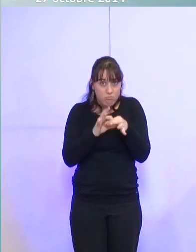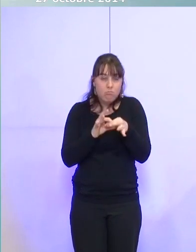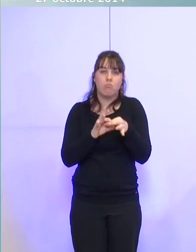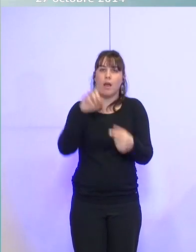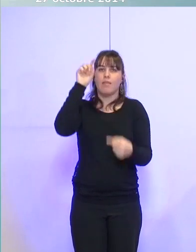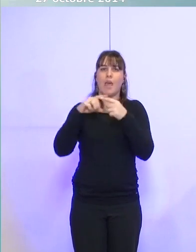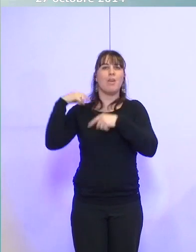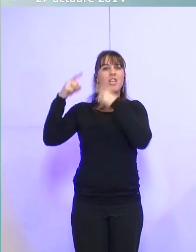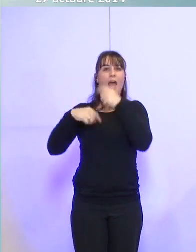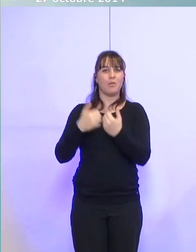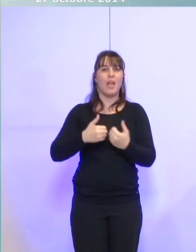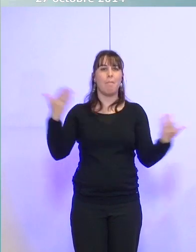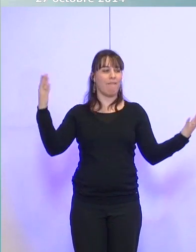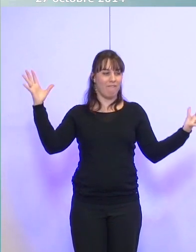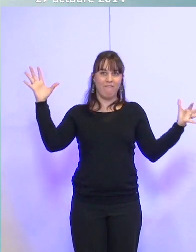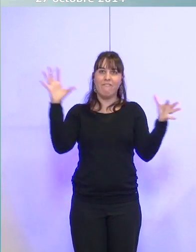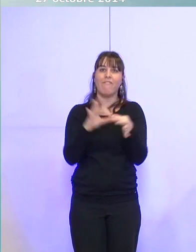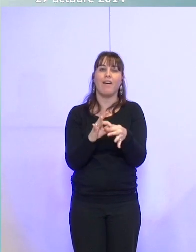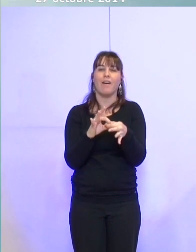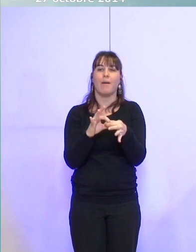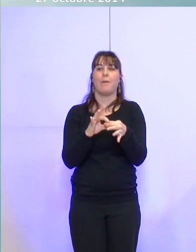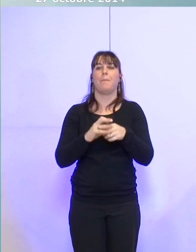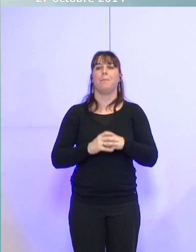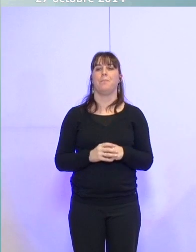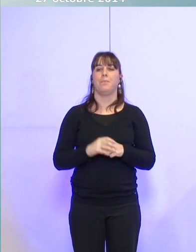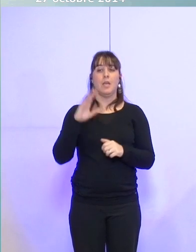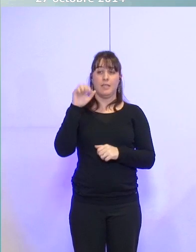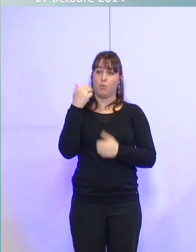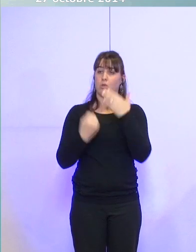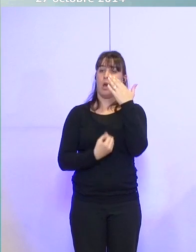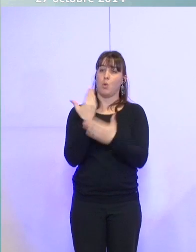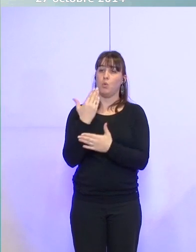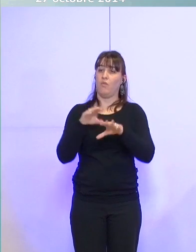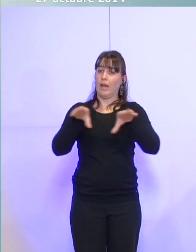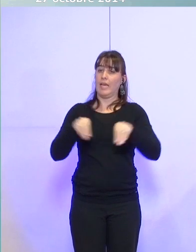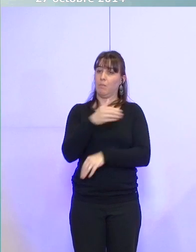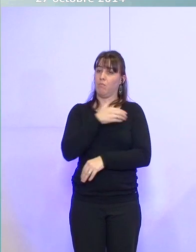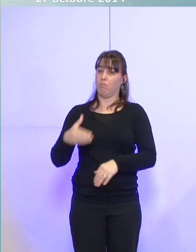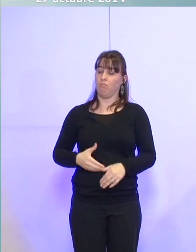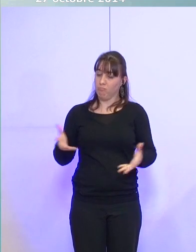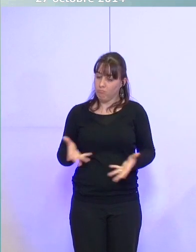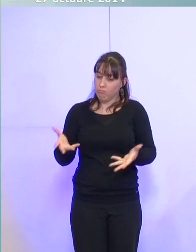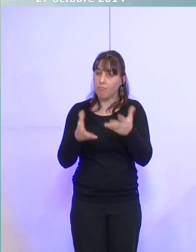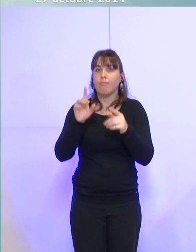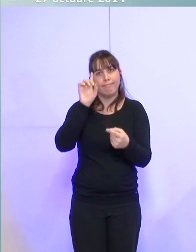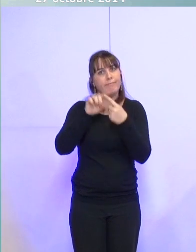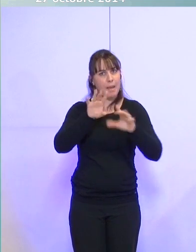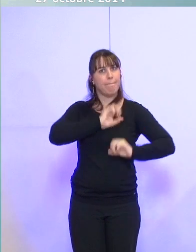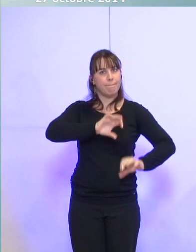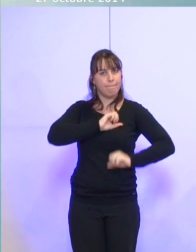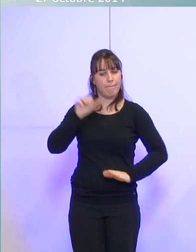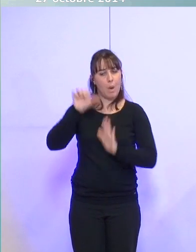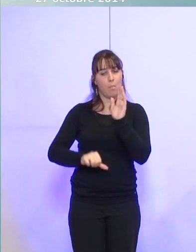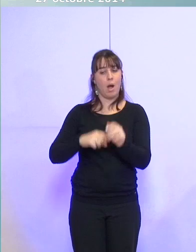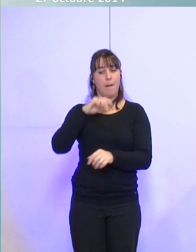lien intergénérationnel. Ainsi, la nouvelle municipalité a soutenu, à titre expérimental, dès les mois de